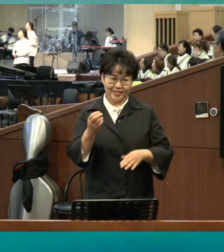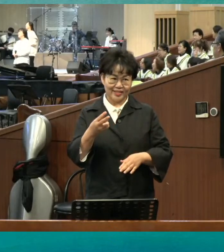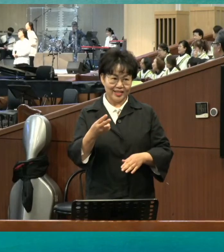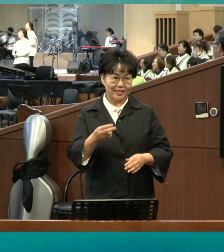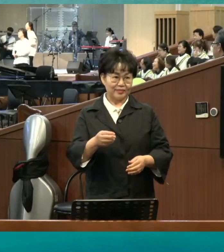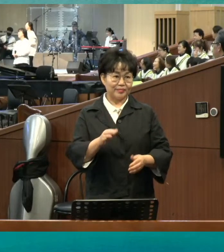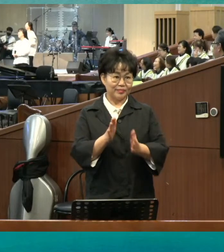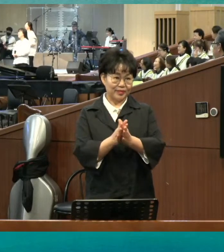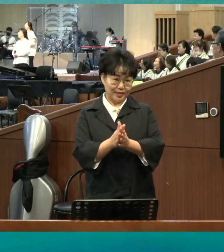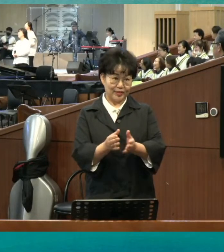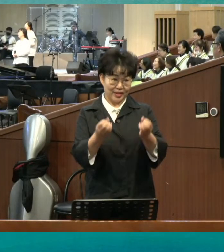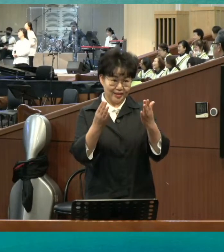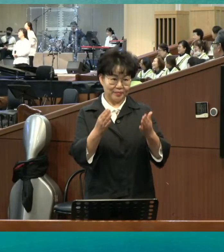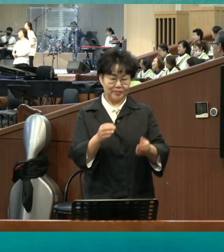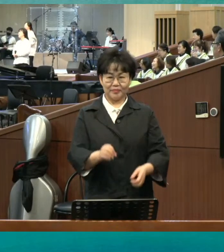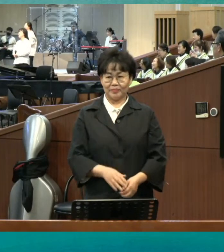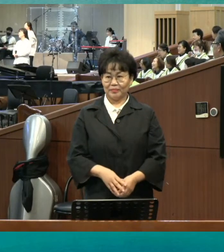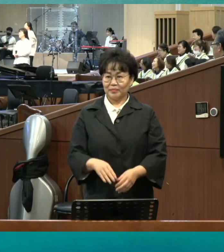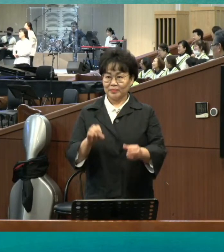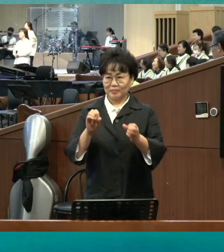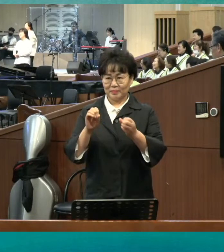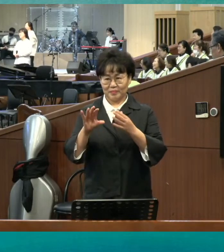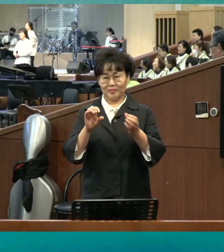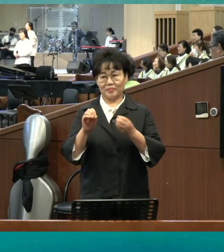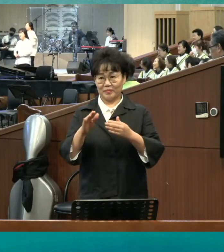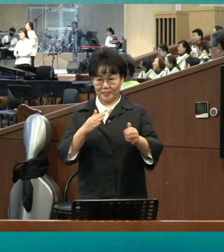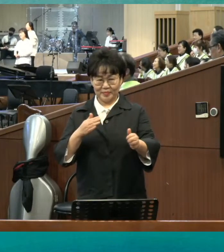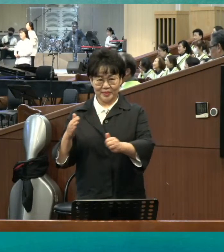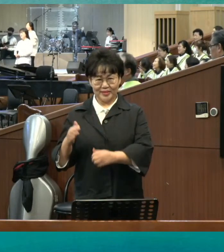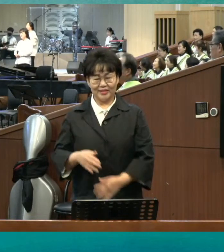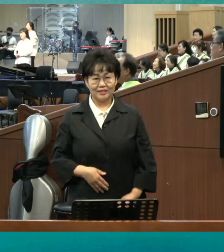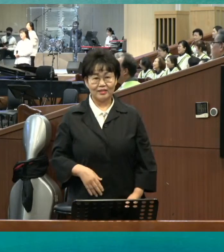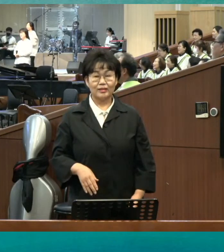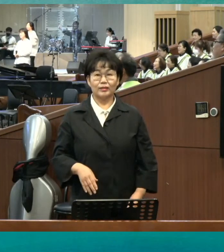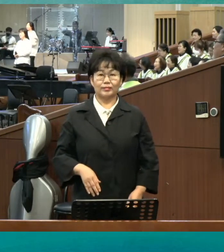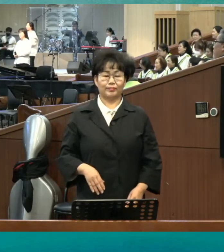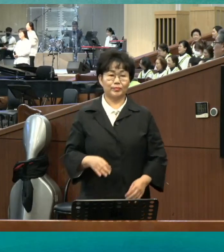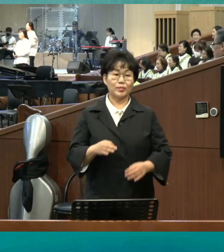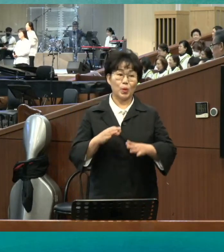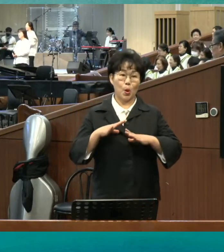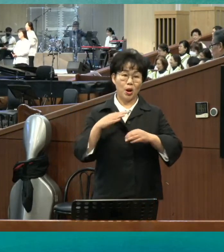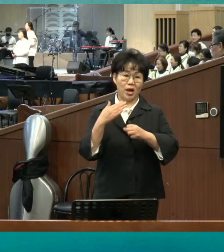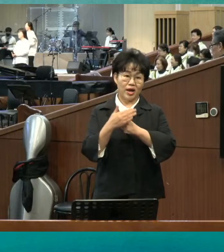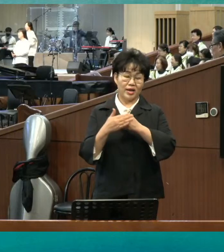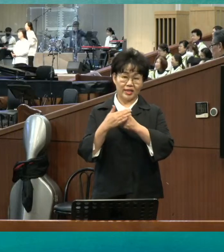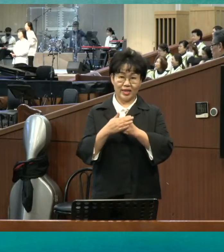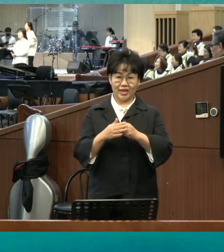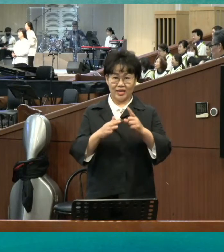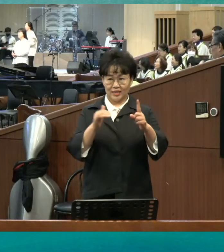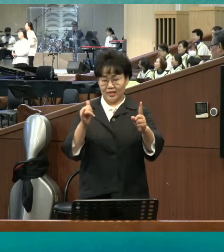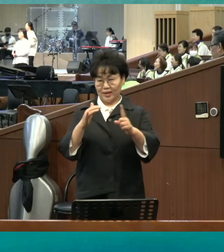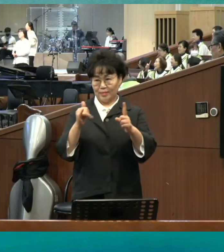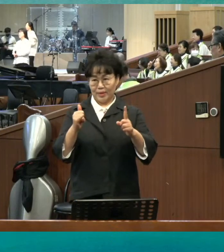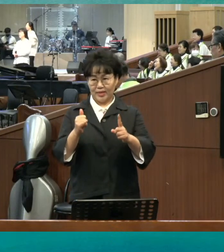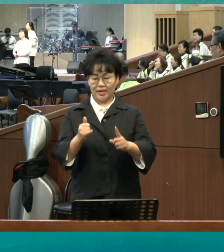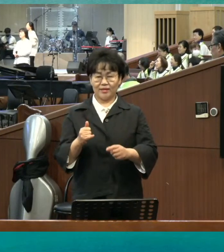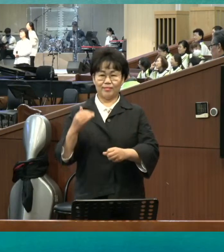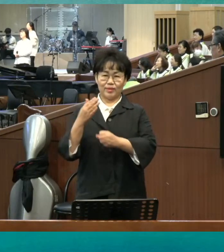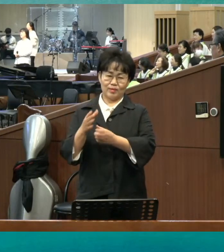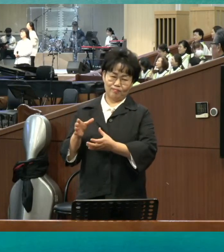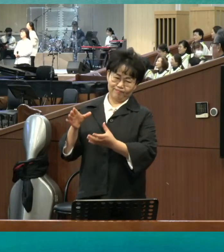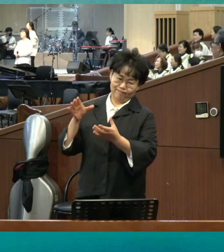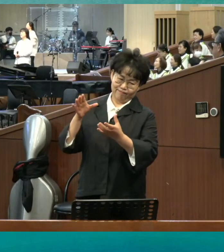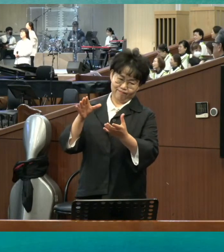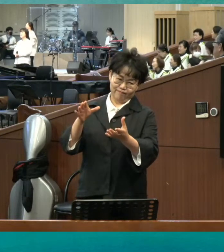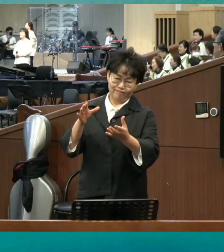감사합니다. 오늘 이 새벽에도 하나님의 놀라우신 은혜가 우리 성도님들 각 한 사람 한 사람에게 임하기를 축복합니다. 우리 이 시간